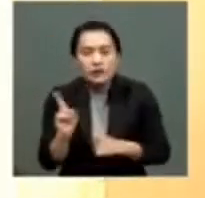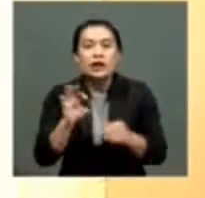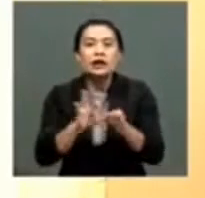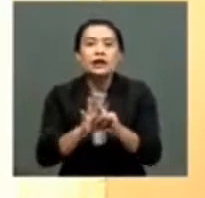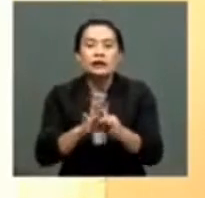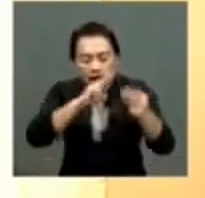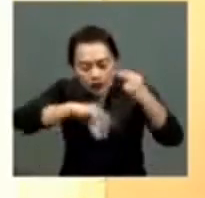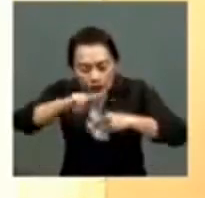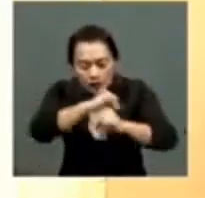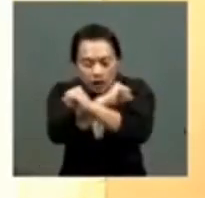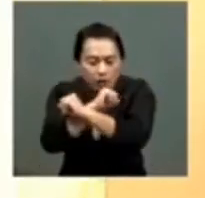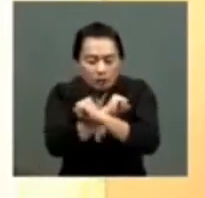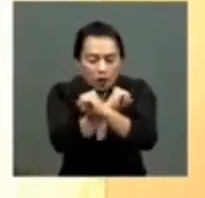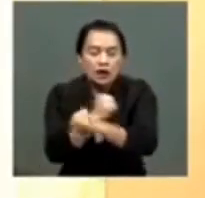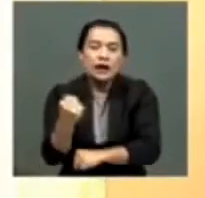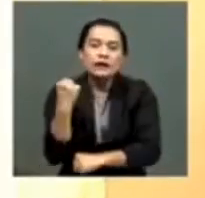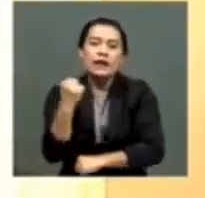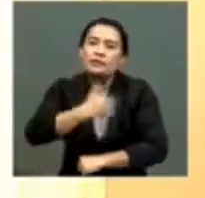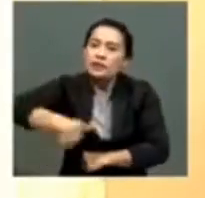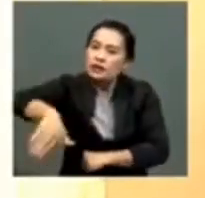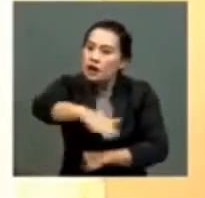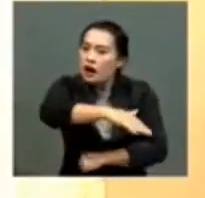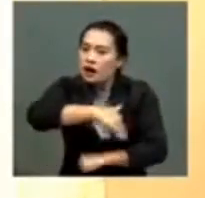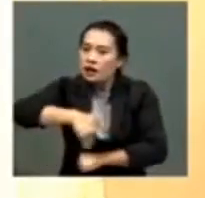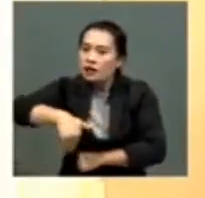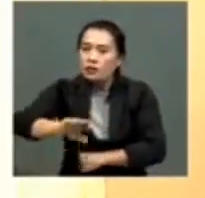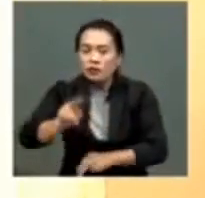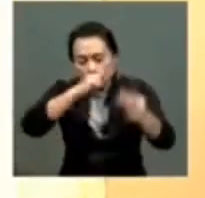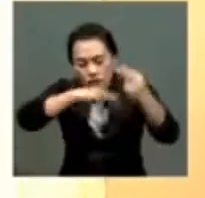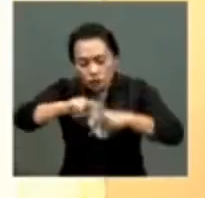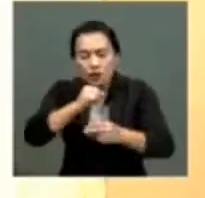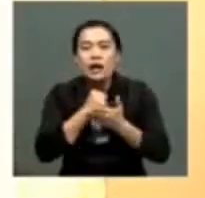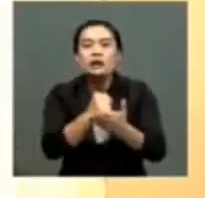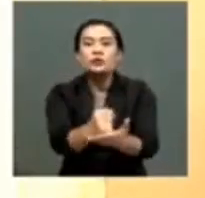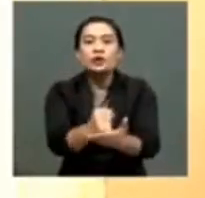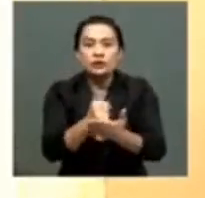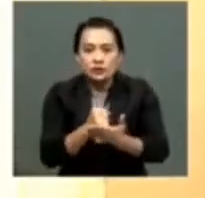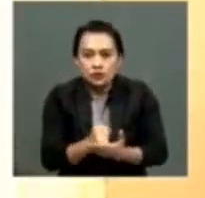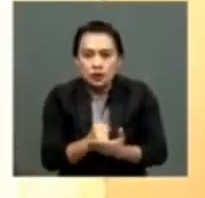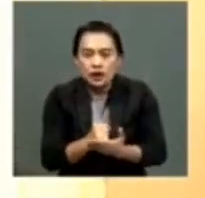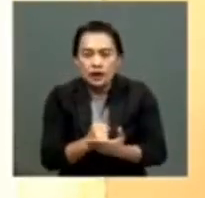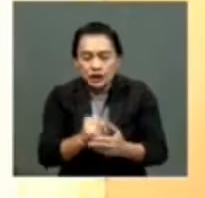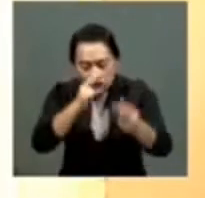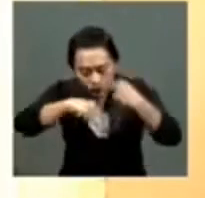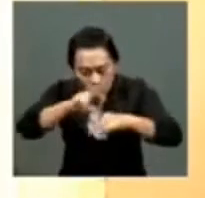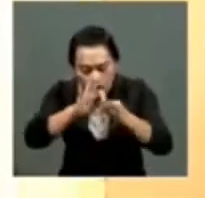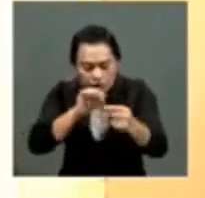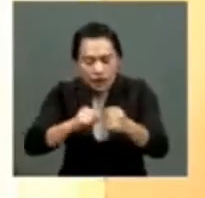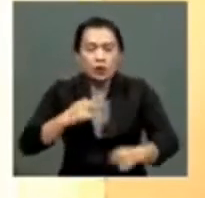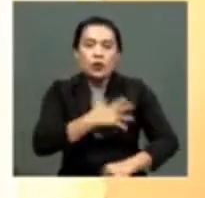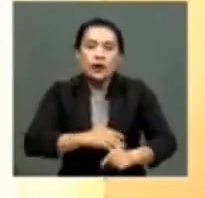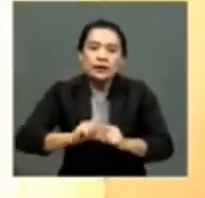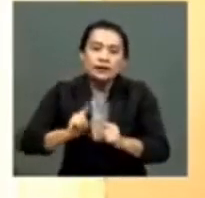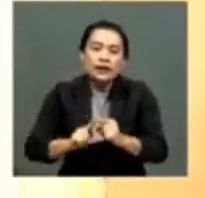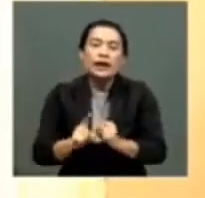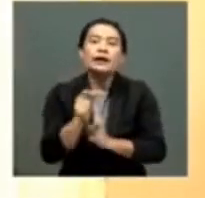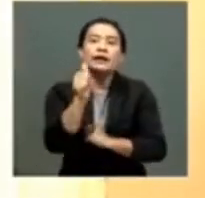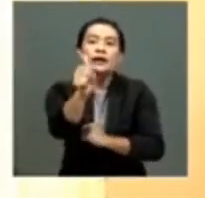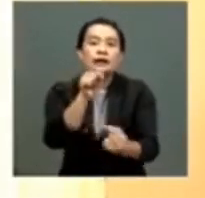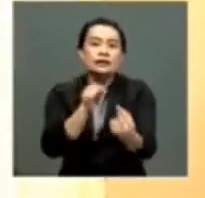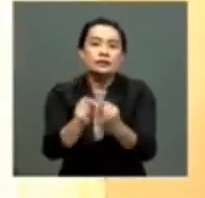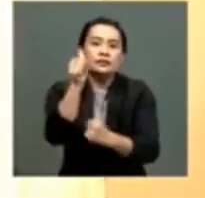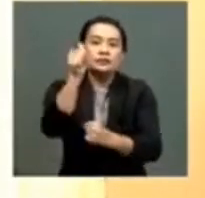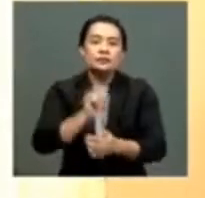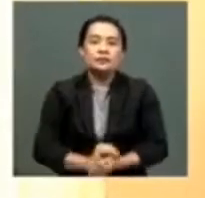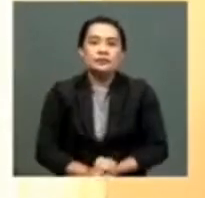วดที่ทุกคนพยายามช่วยกันดูแลรักษาสุขอนามัยให้ได้อย่างเหมาะสมประการ